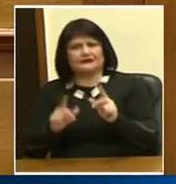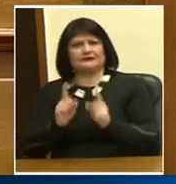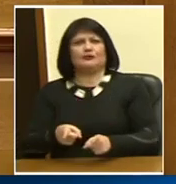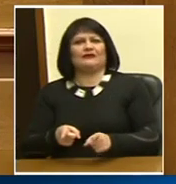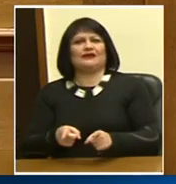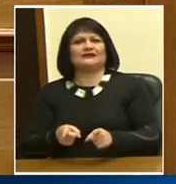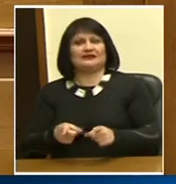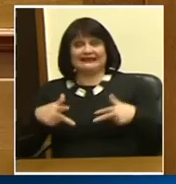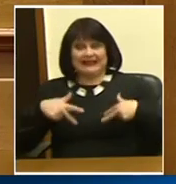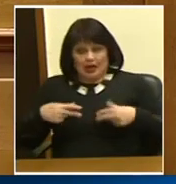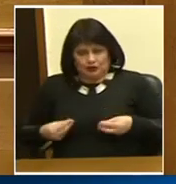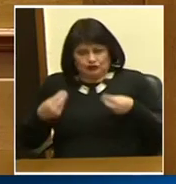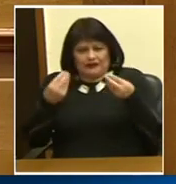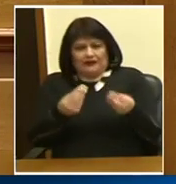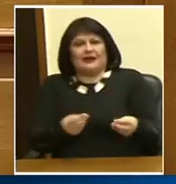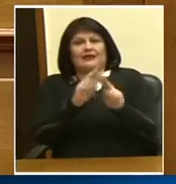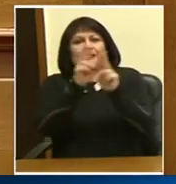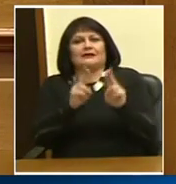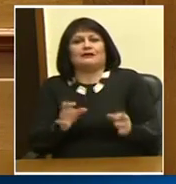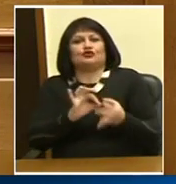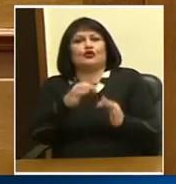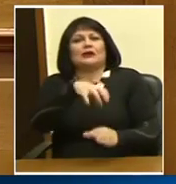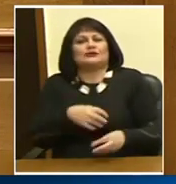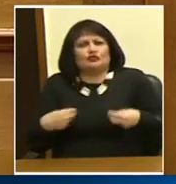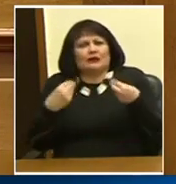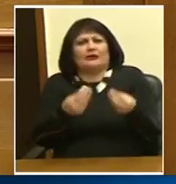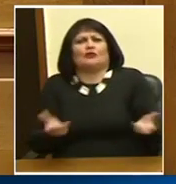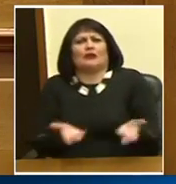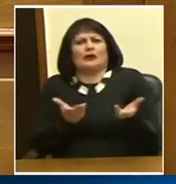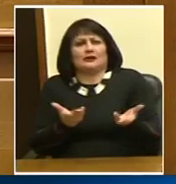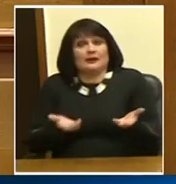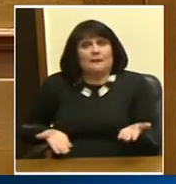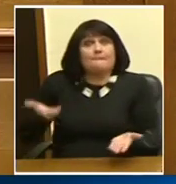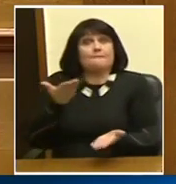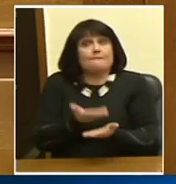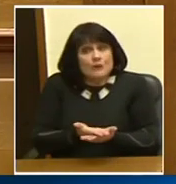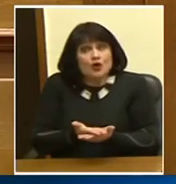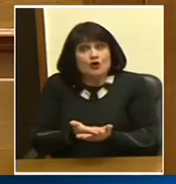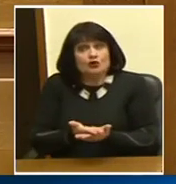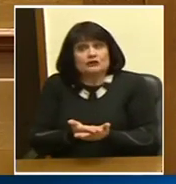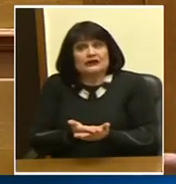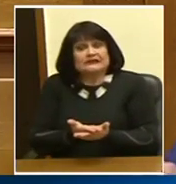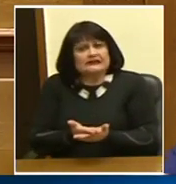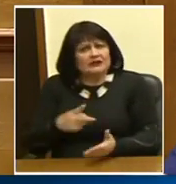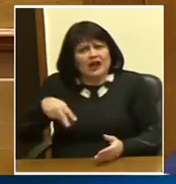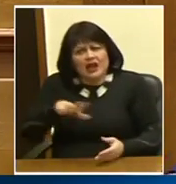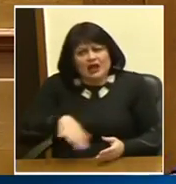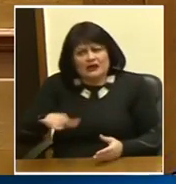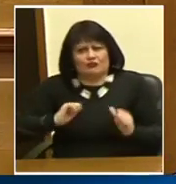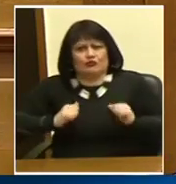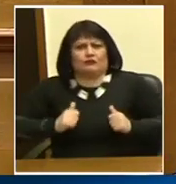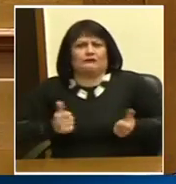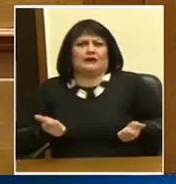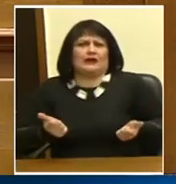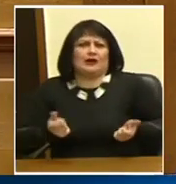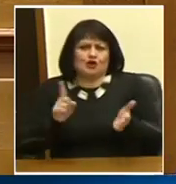του κράτους σε διεθνείς οργανισμούς, αλλά και την πρόταση για τη λαϊκή νομοθετική πρωτοβουλία.